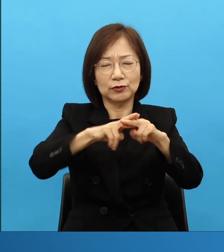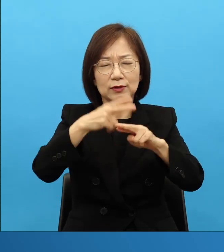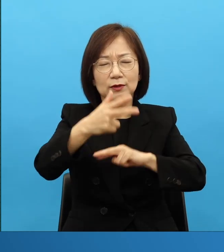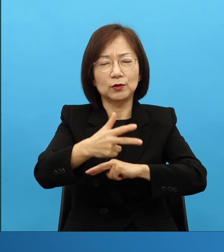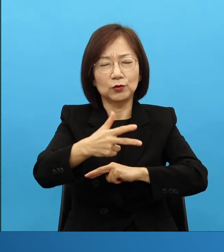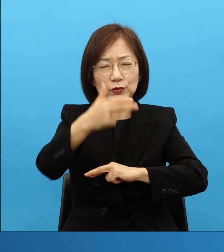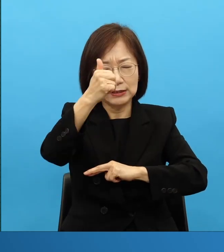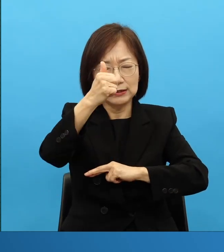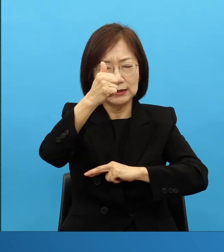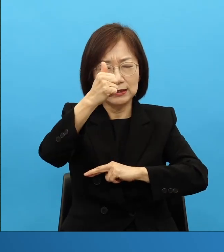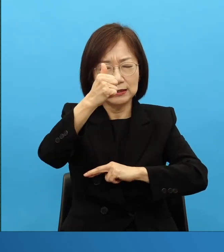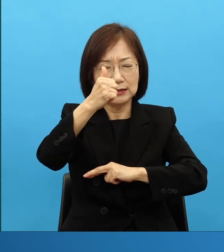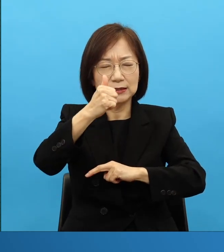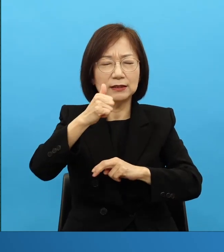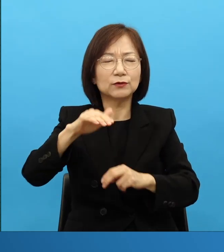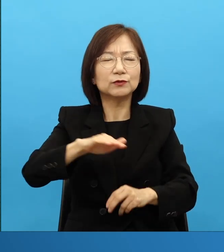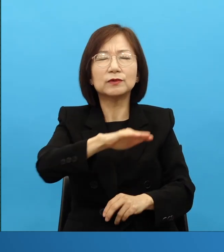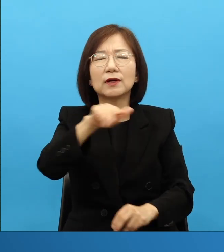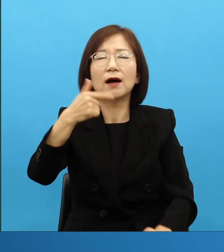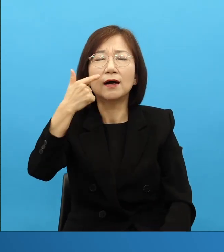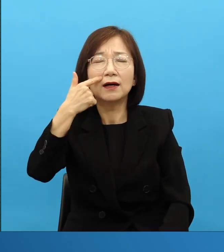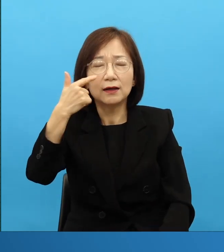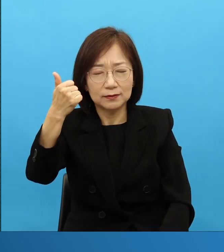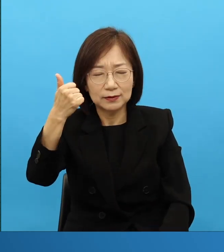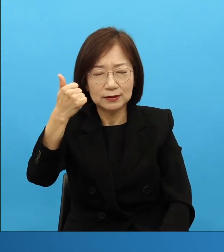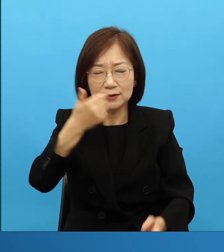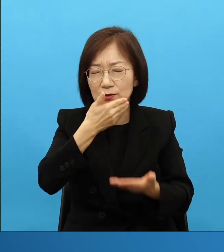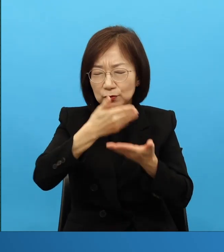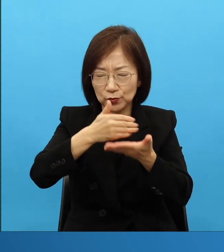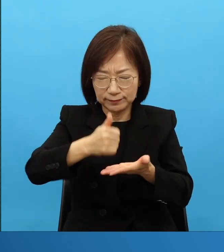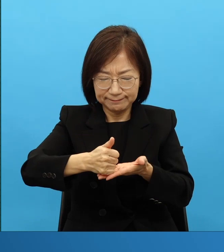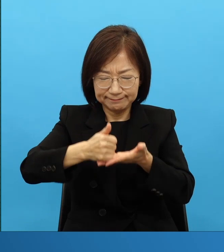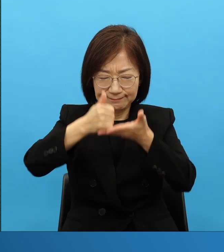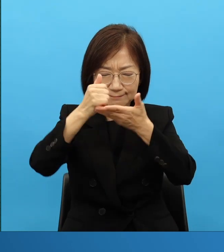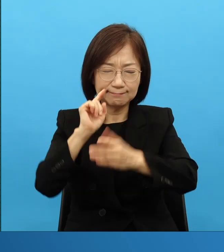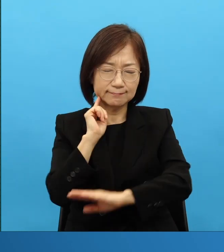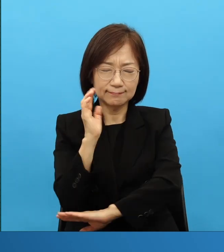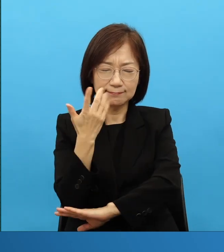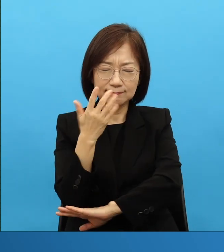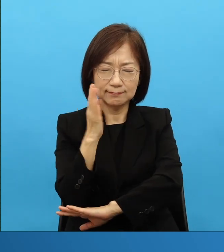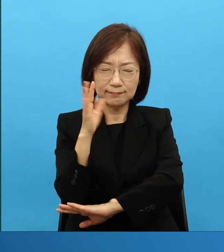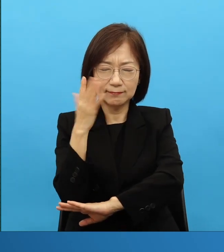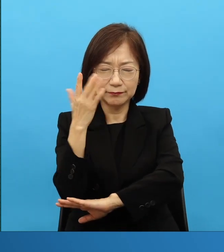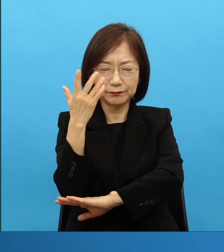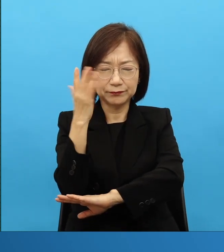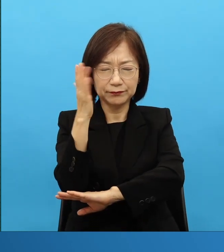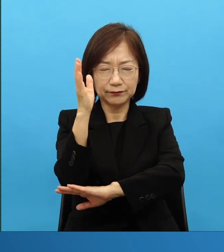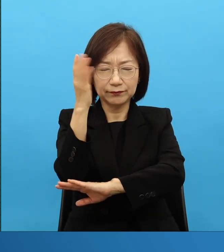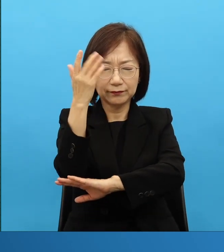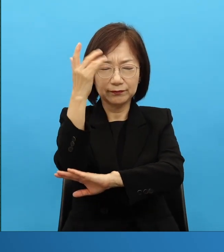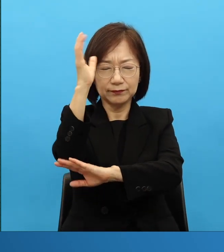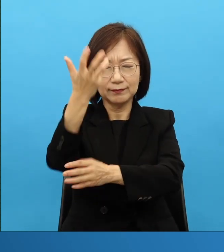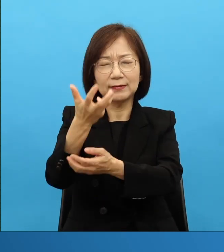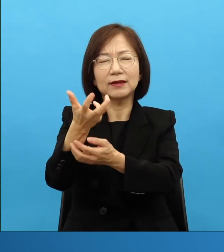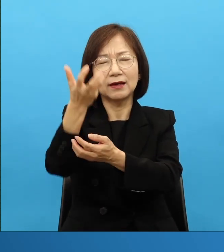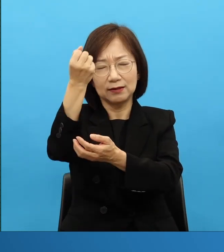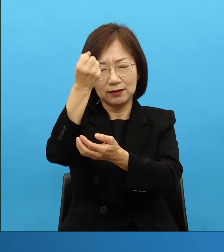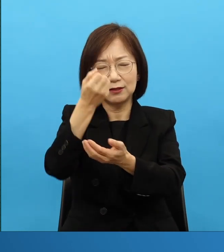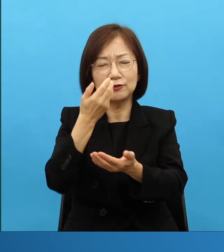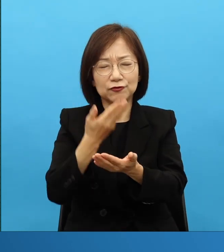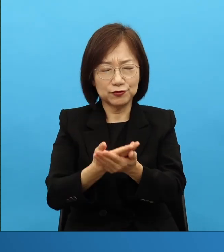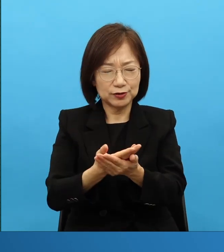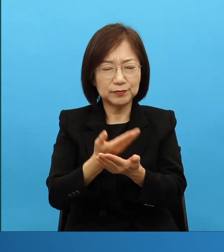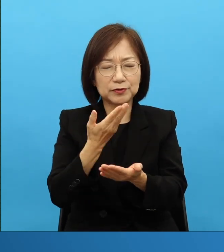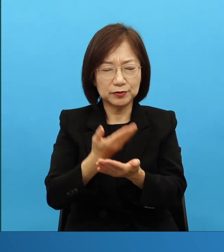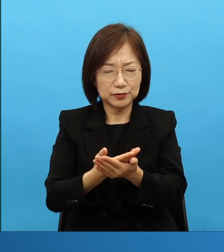받으시옵소서. Lord, Father, who sits upon the throne surrounded by the Lamb who was slain, 7 spirits of God, 24 elders, and